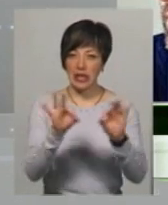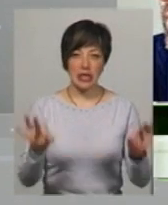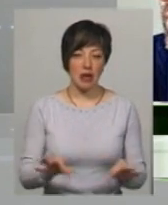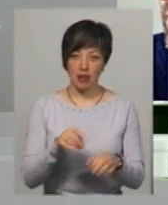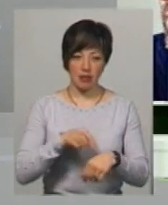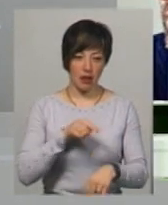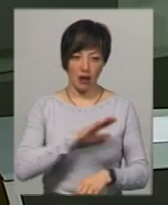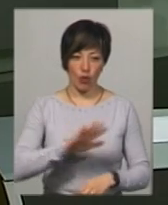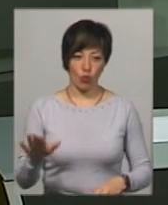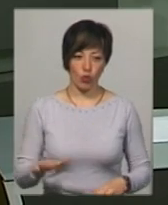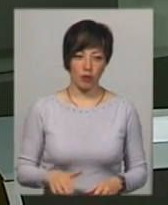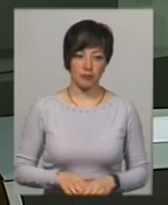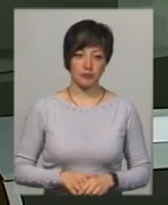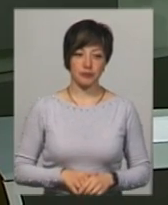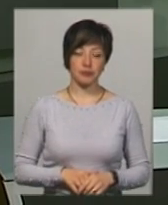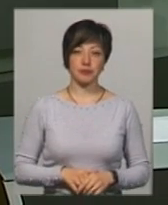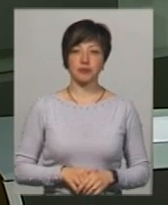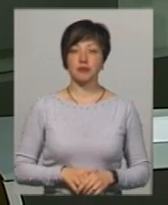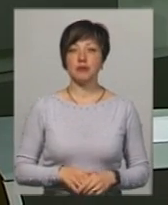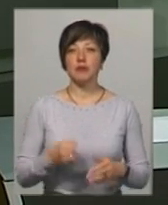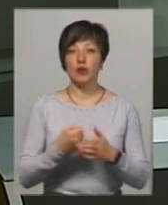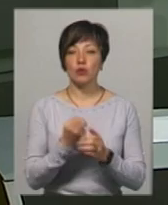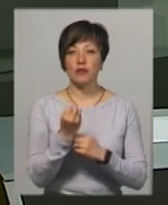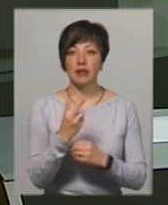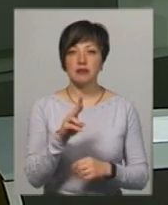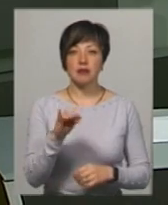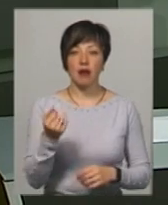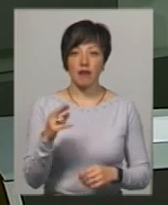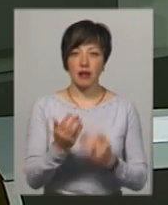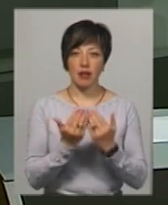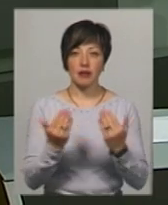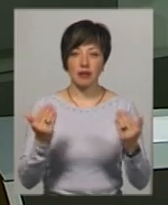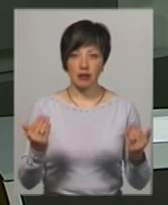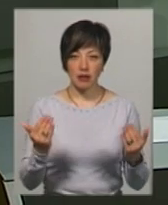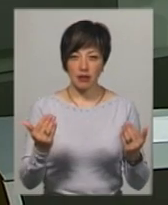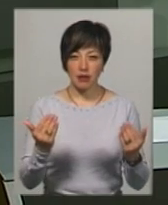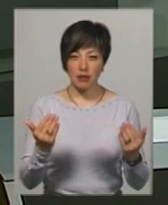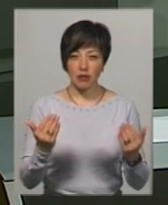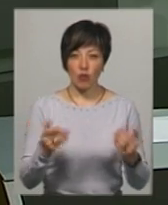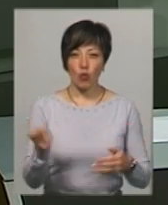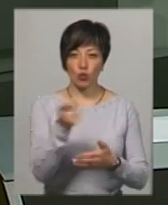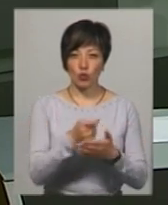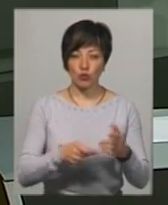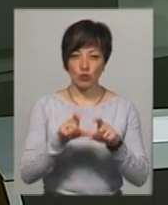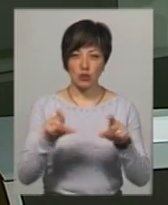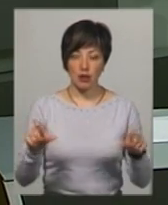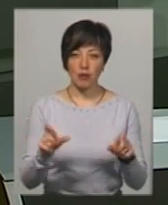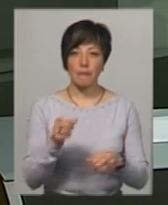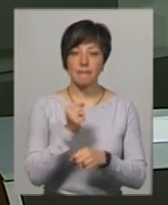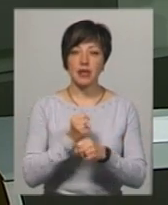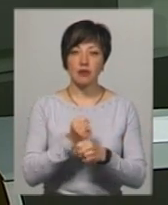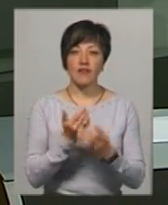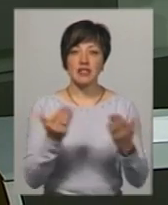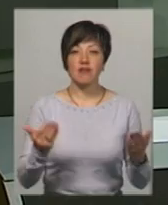реагує. До 12 травня у галереї «Квартира» Хмельницького обласного художнього музею діятиме виставка «Made